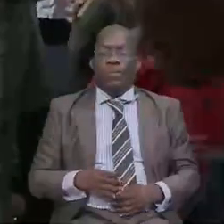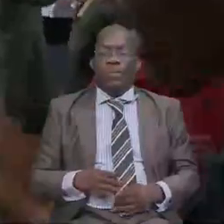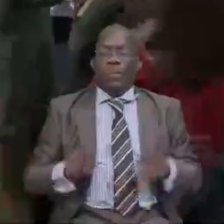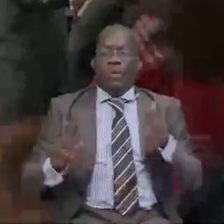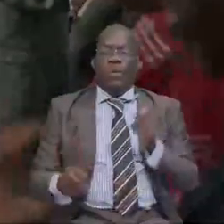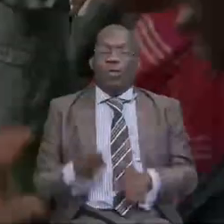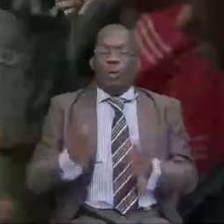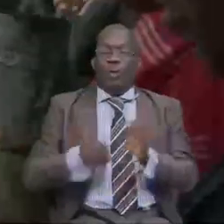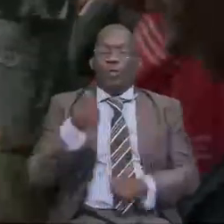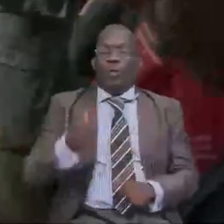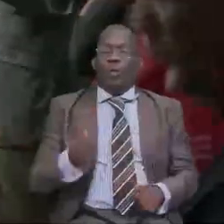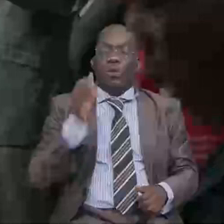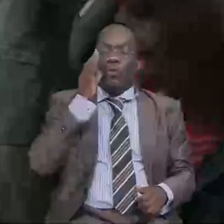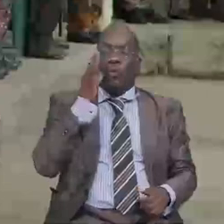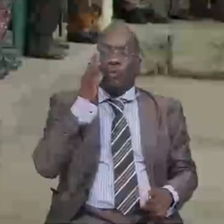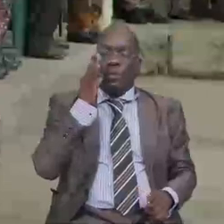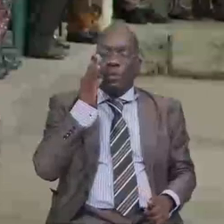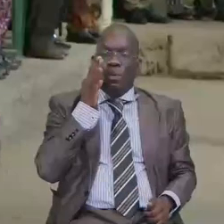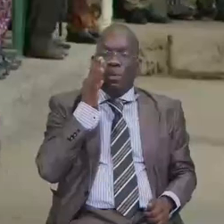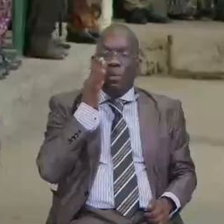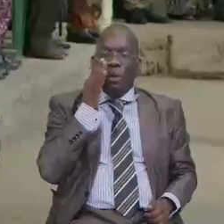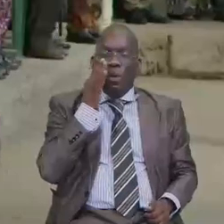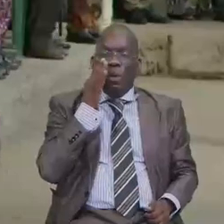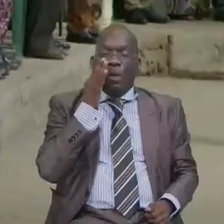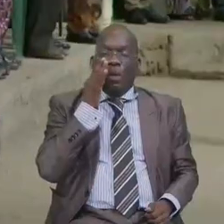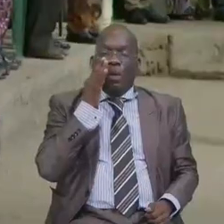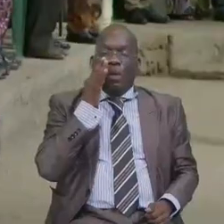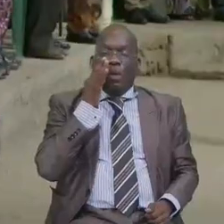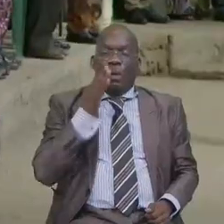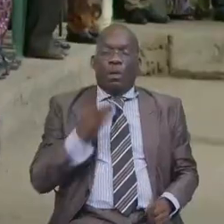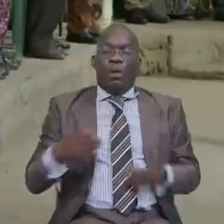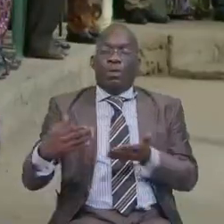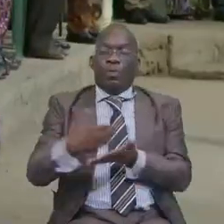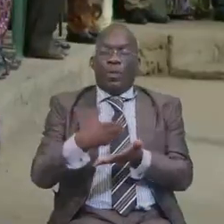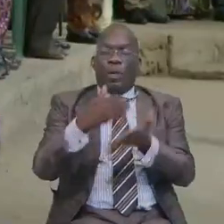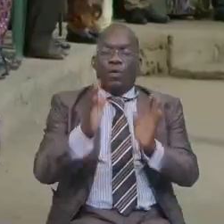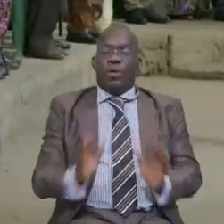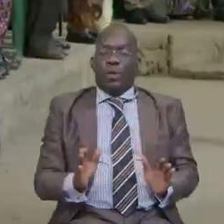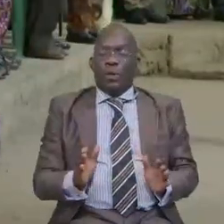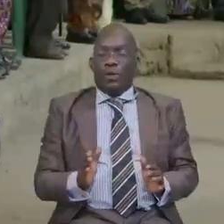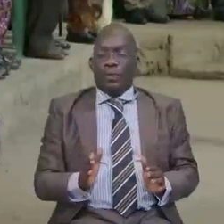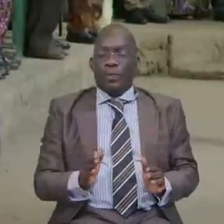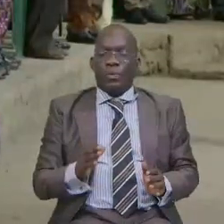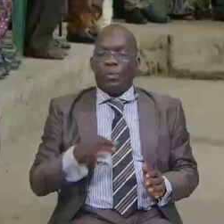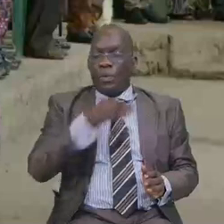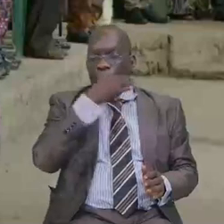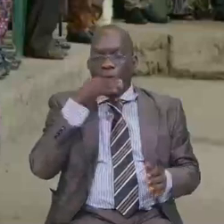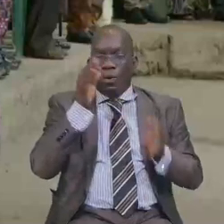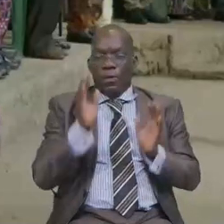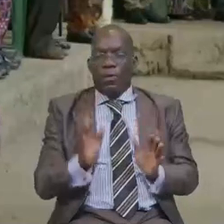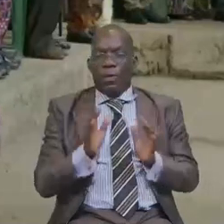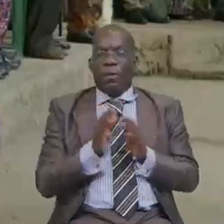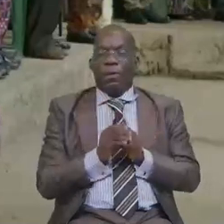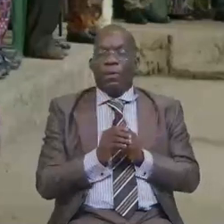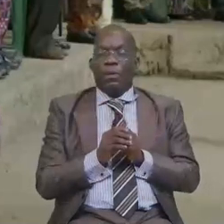Les premiers cultivateurs fructueux.